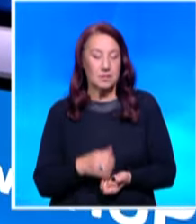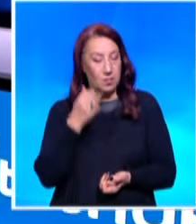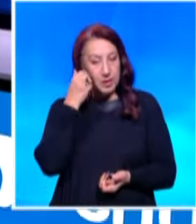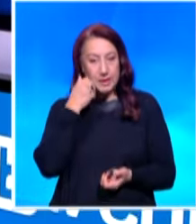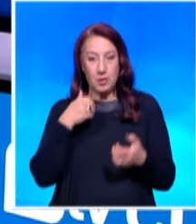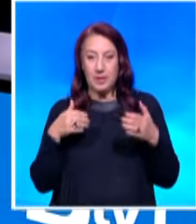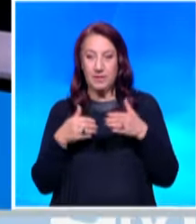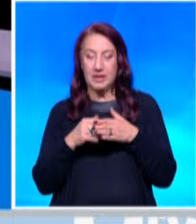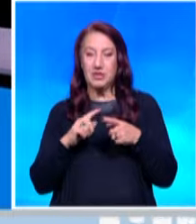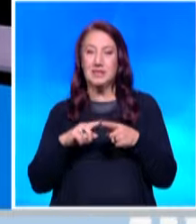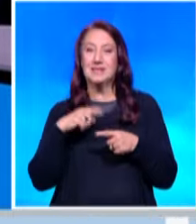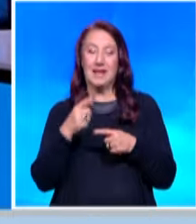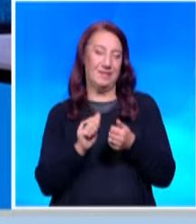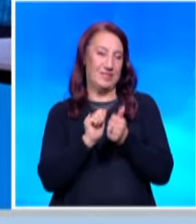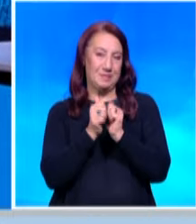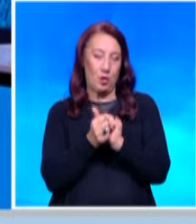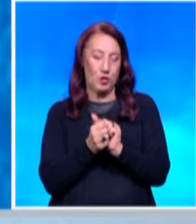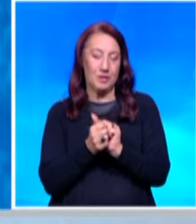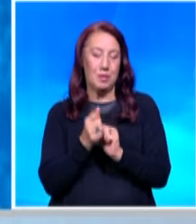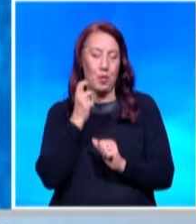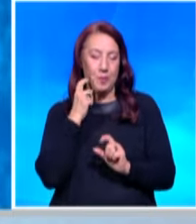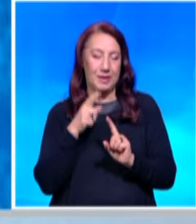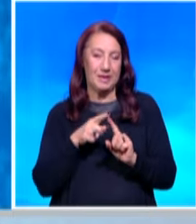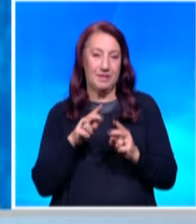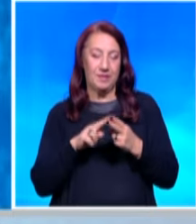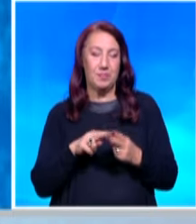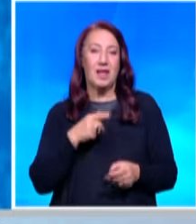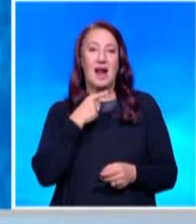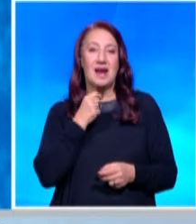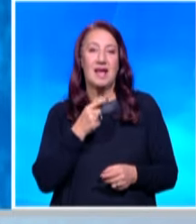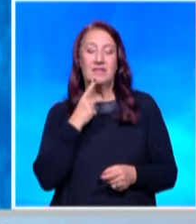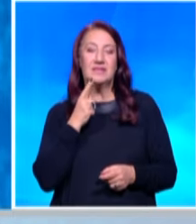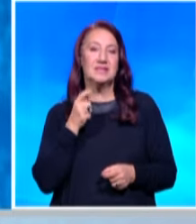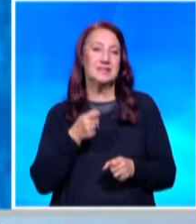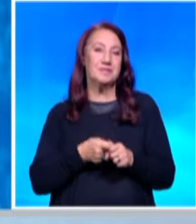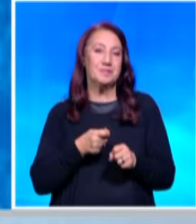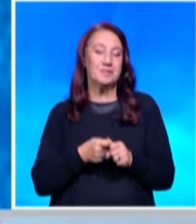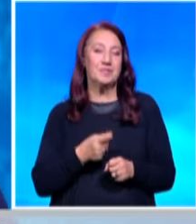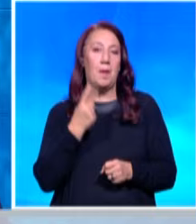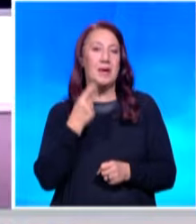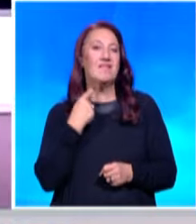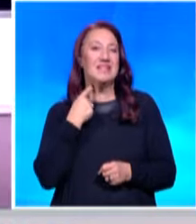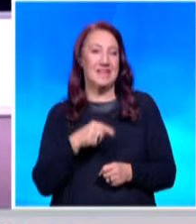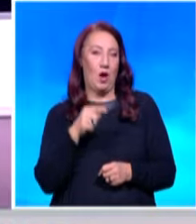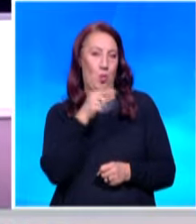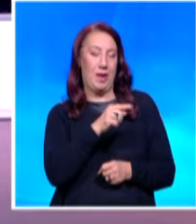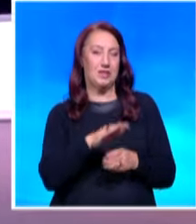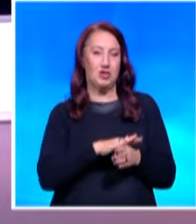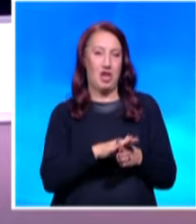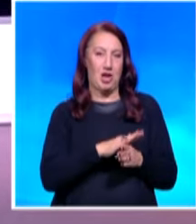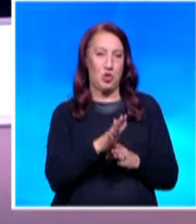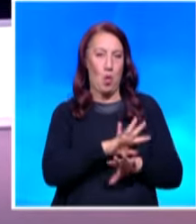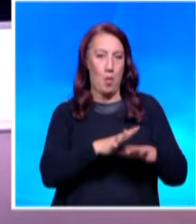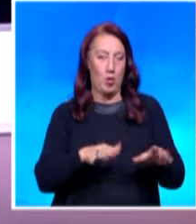Добър вечер, следват спортните новини. Аз съм Валери Генов. Левски нанесе първа загуба за сезона на Черно море. Сините спечелиха с 1-0